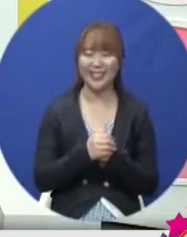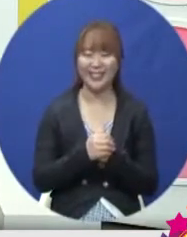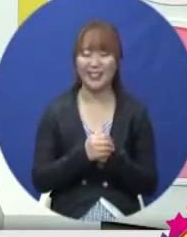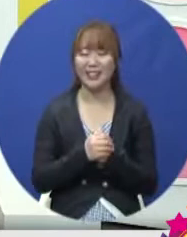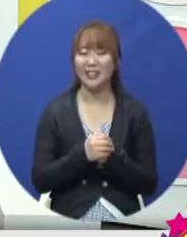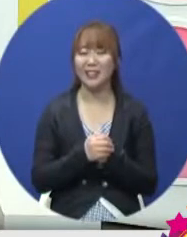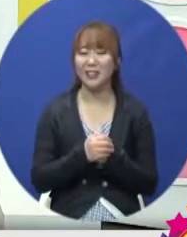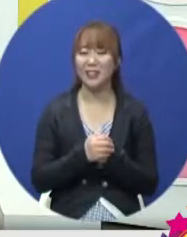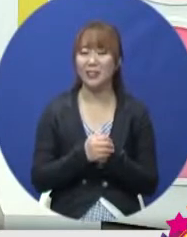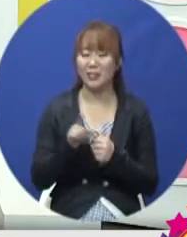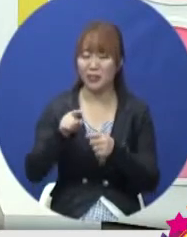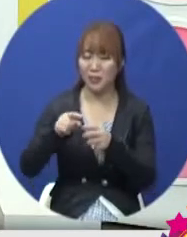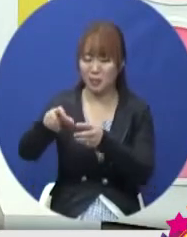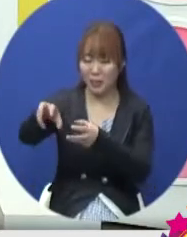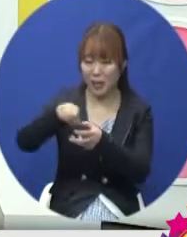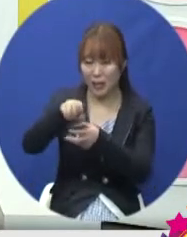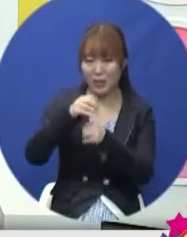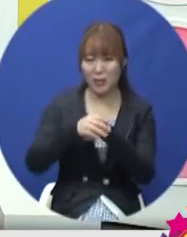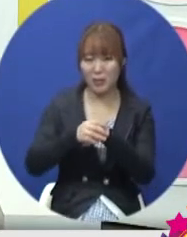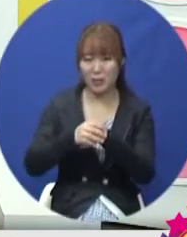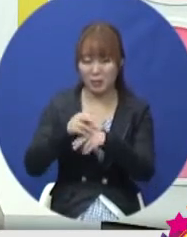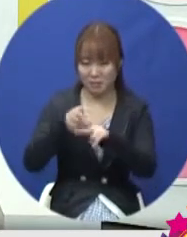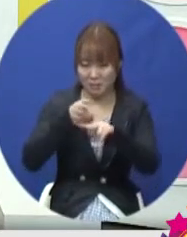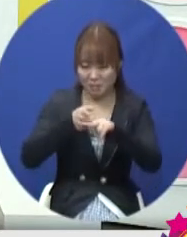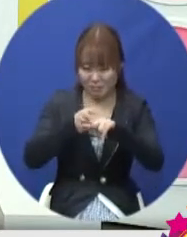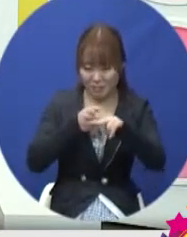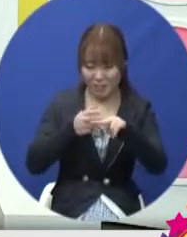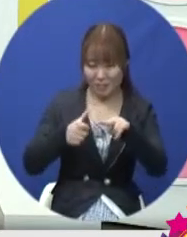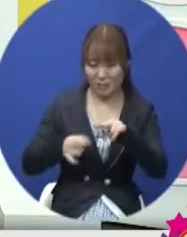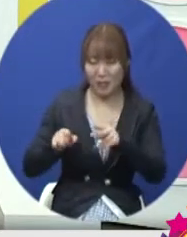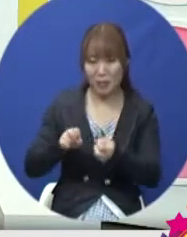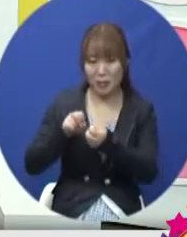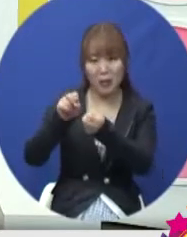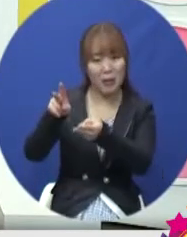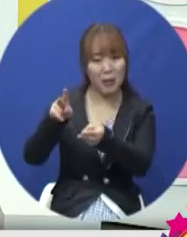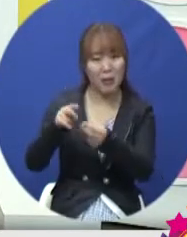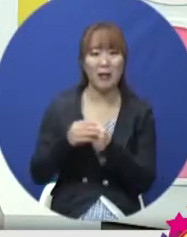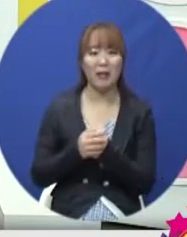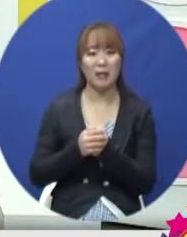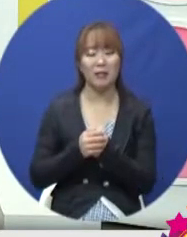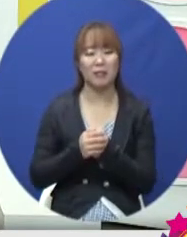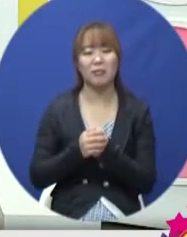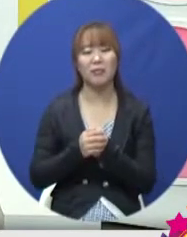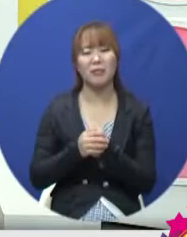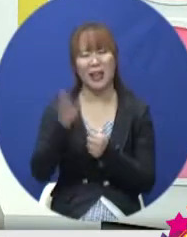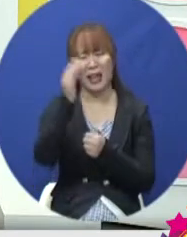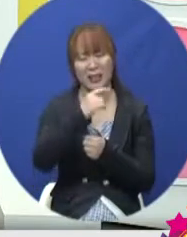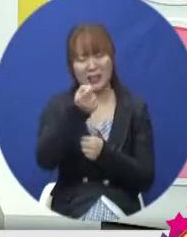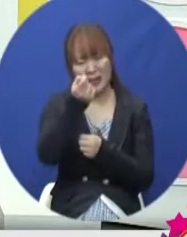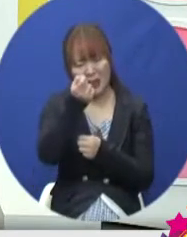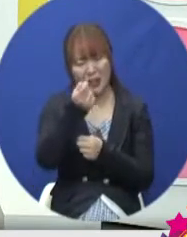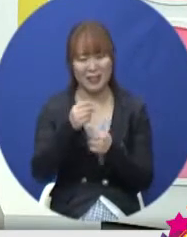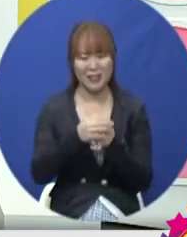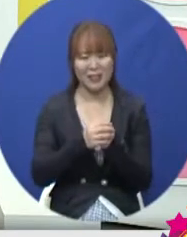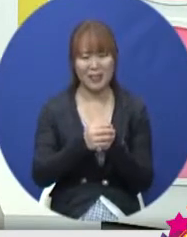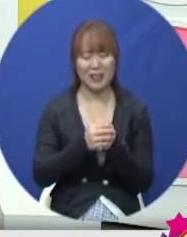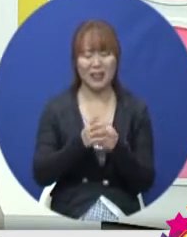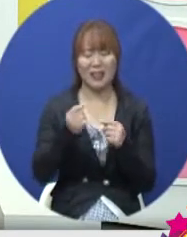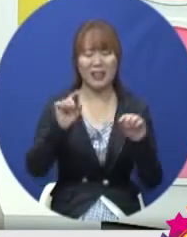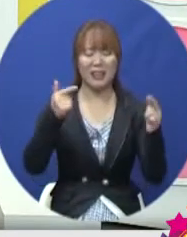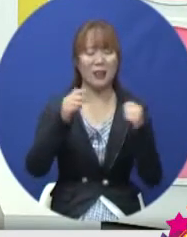그것들이 네. 그거 수확해서 이제 음식해서 자식들한테 보내는 아, 거예요? 아니, 깨끗하네. 그런 것보다도